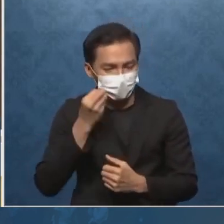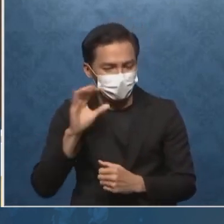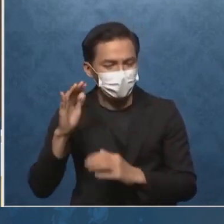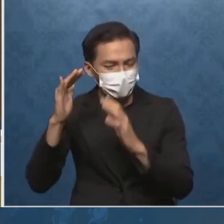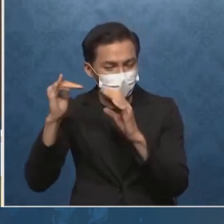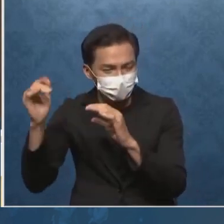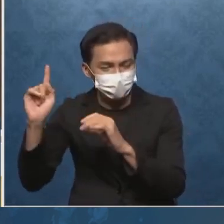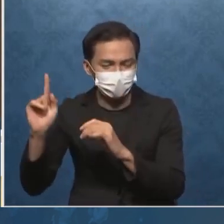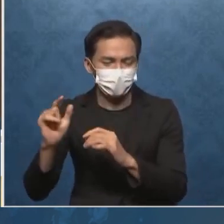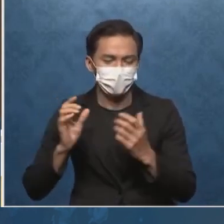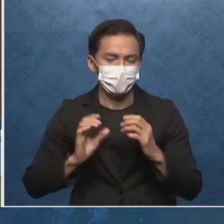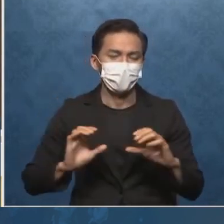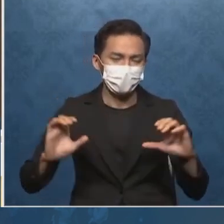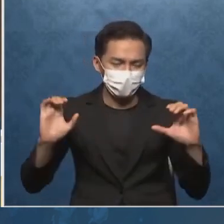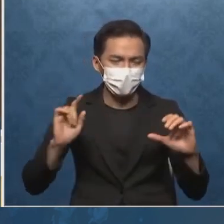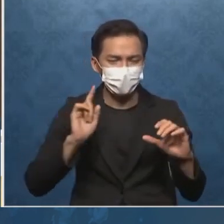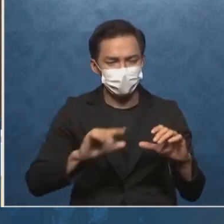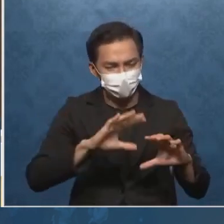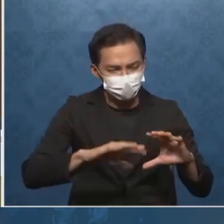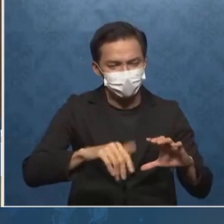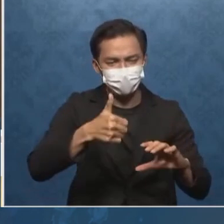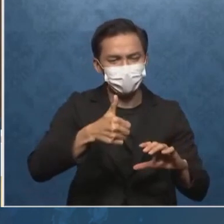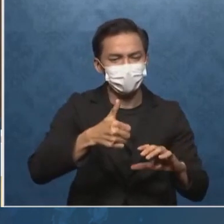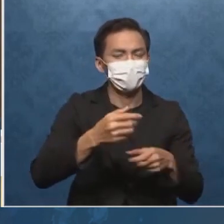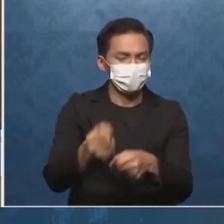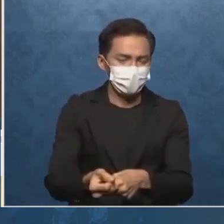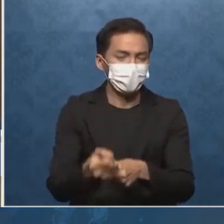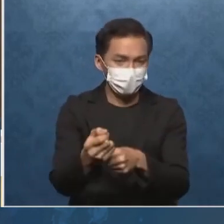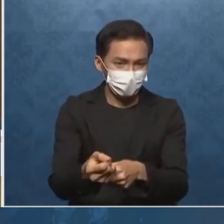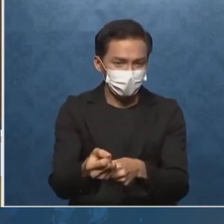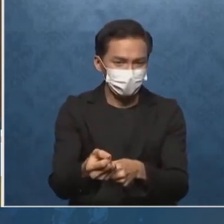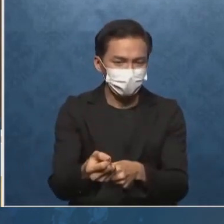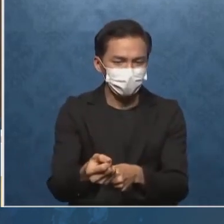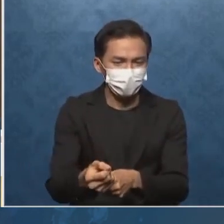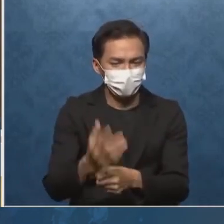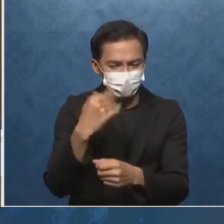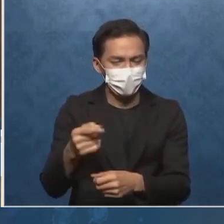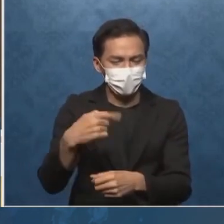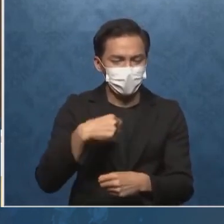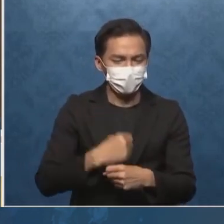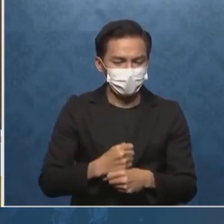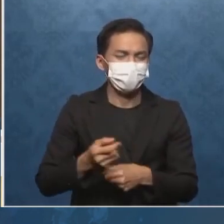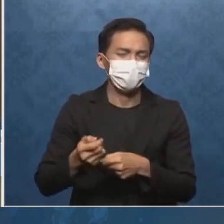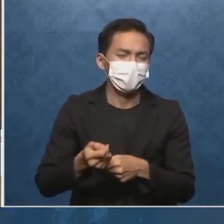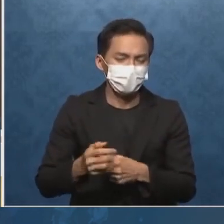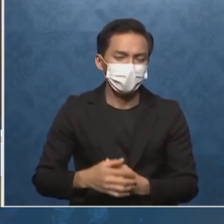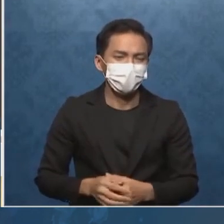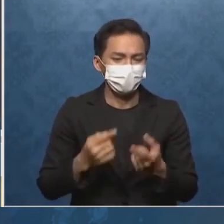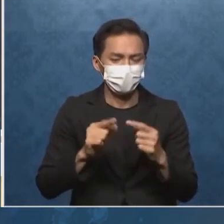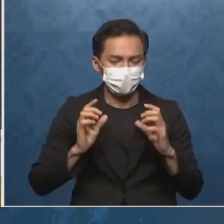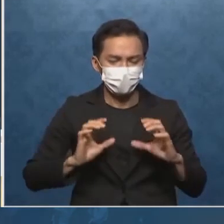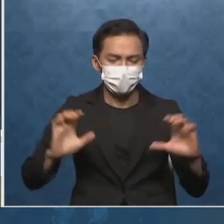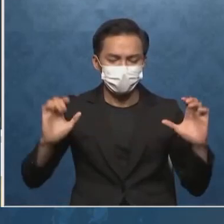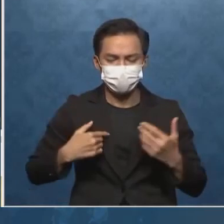คือรัฐบาลก็ต้องควรฟื้นฟูภาคเกษตรเพื่อรองรับเอาดังนั้นการเท่าที่ผ่านมารัฐบาลก็